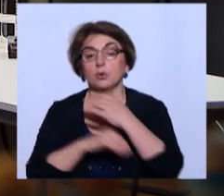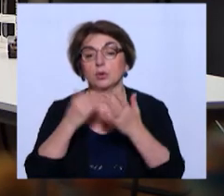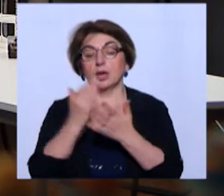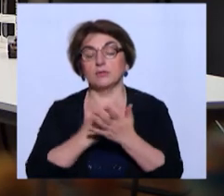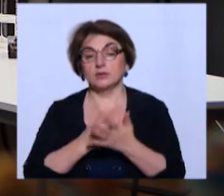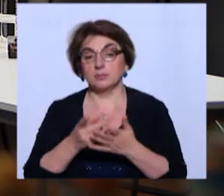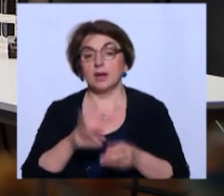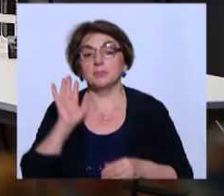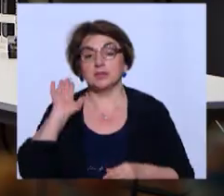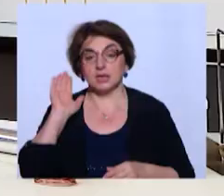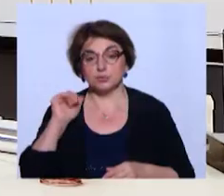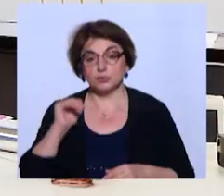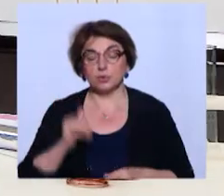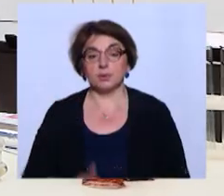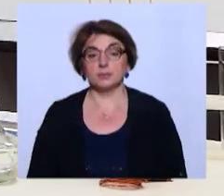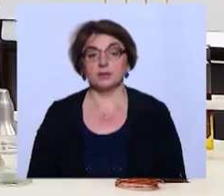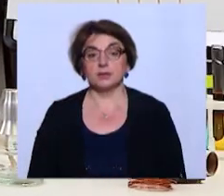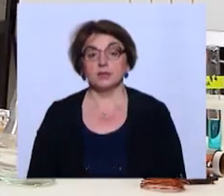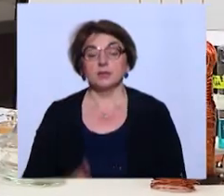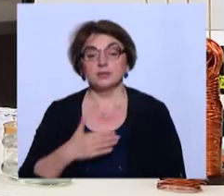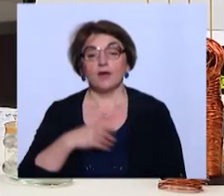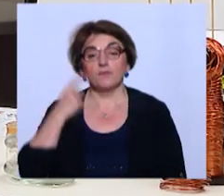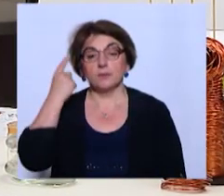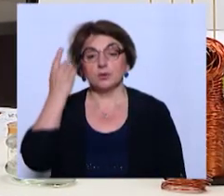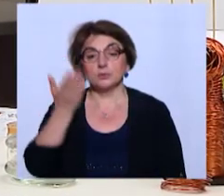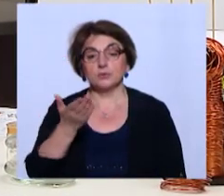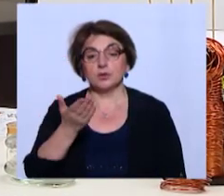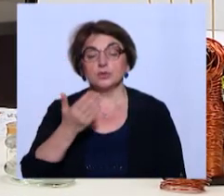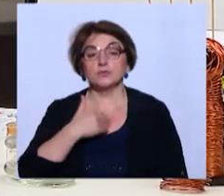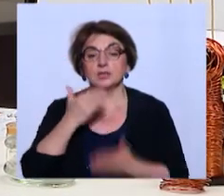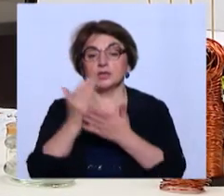მე ამით დაგემშვიდობებით და იმედია ჩვენი